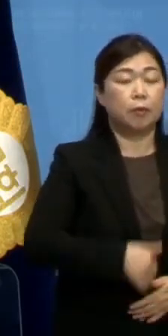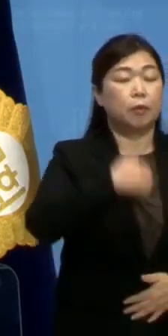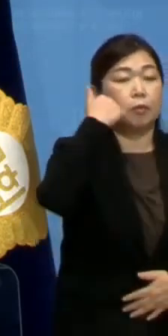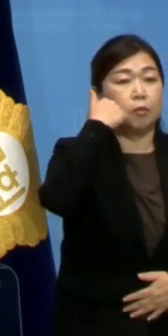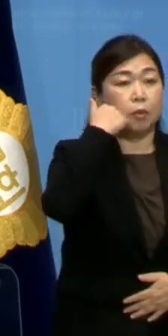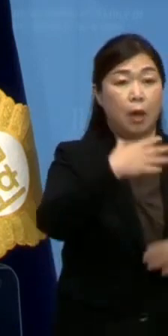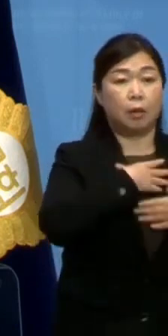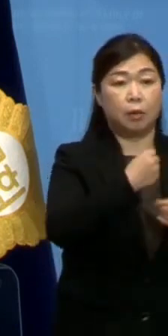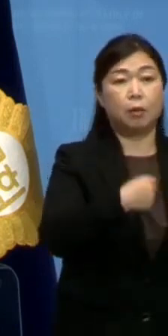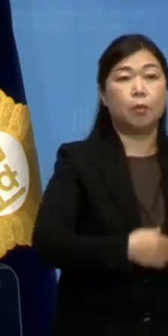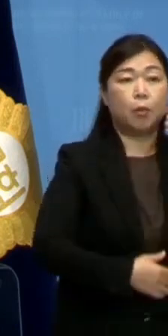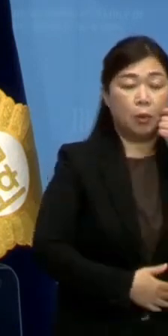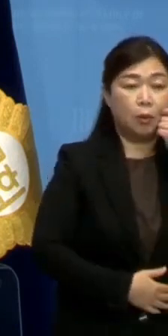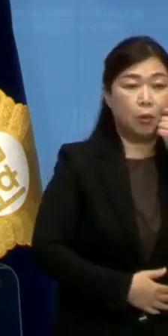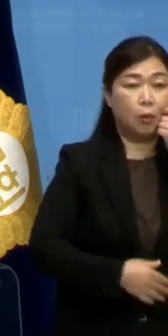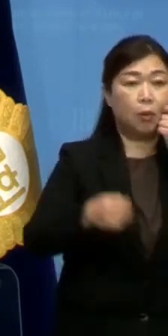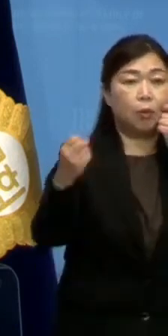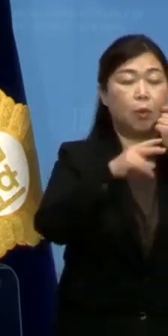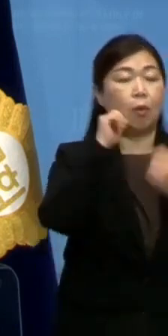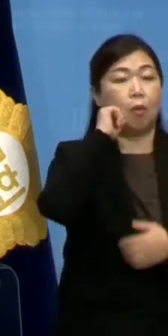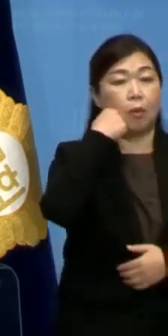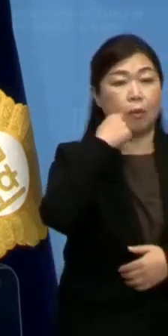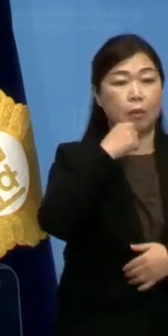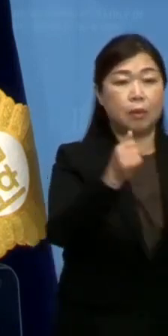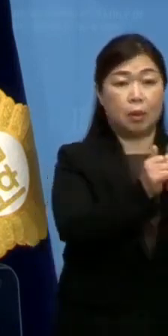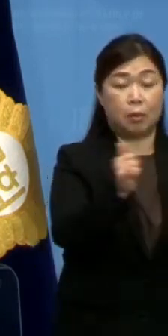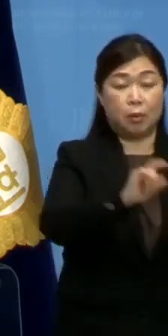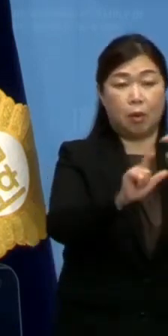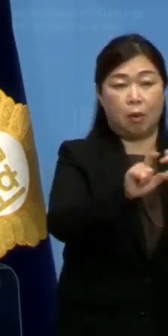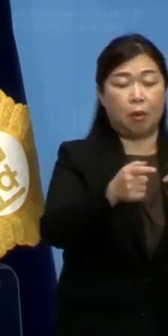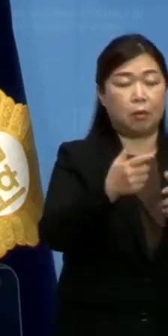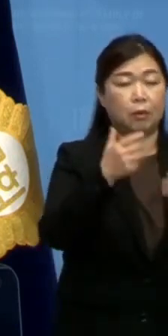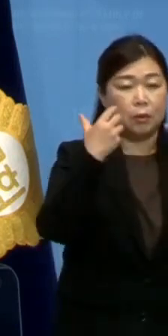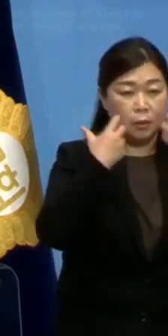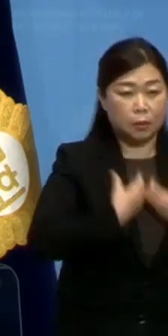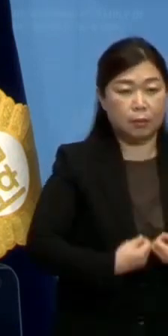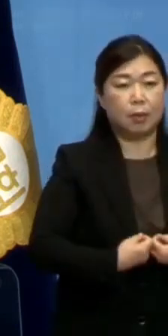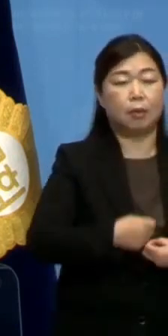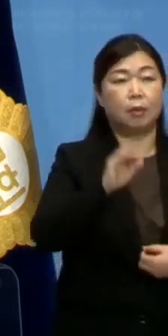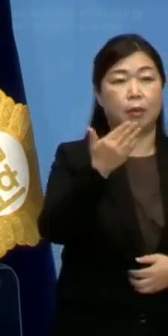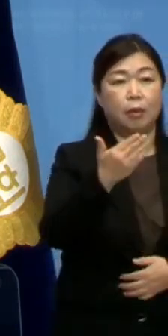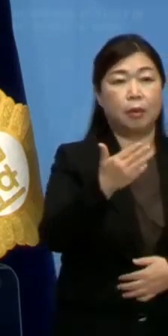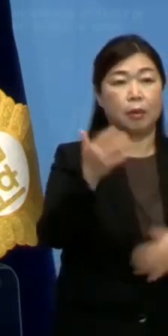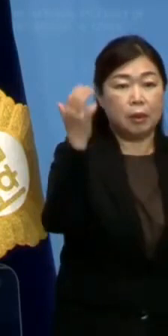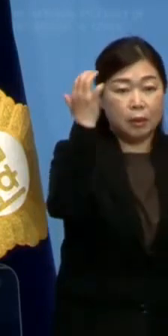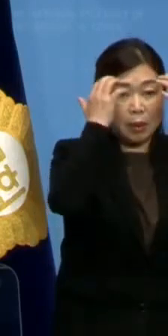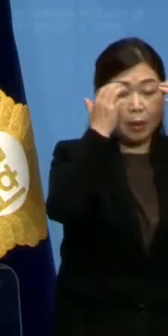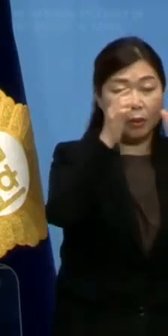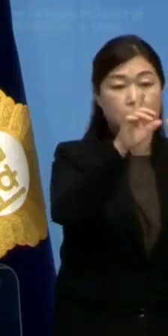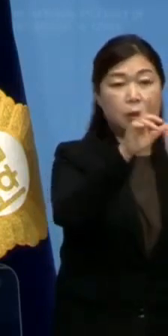누구도 안전하지 않고 어려운 사람이 더 절박해진 재난의 시대에서